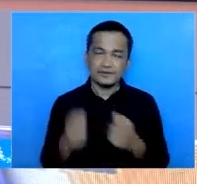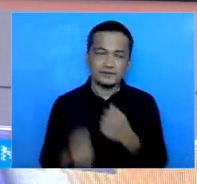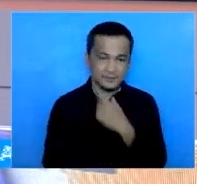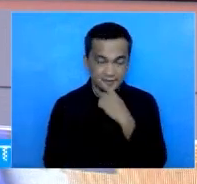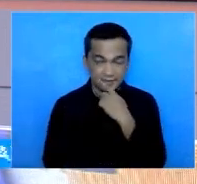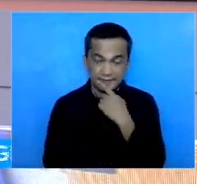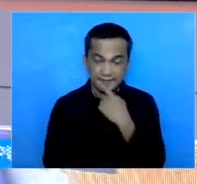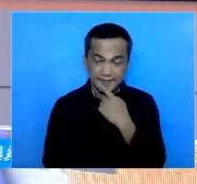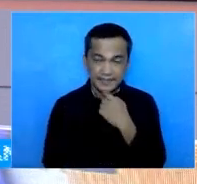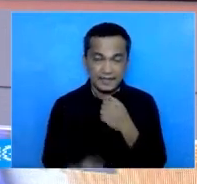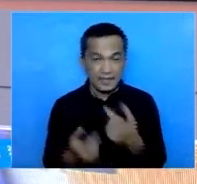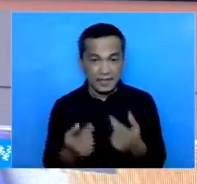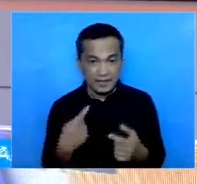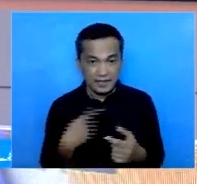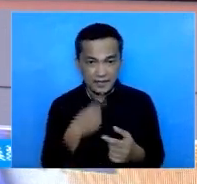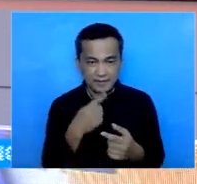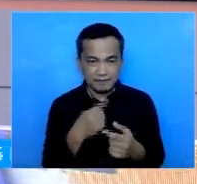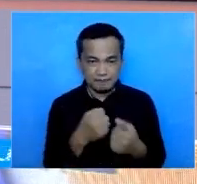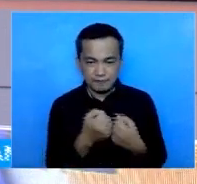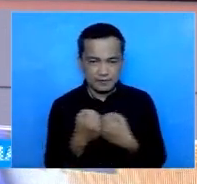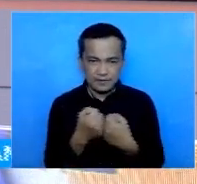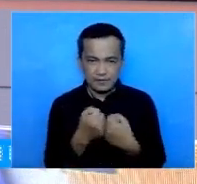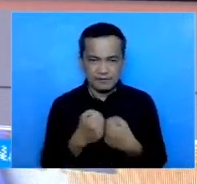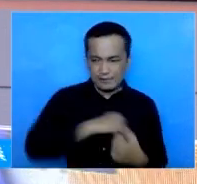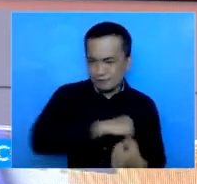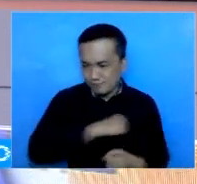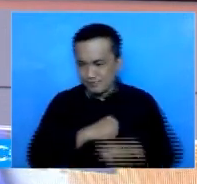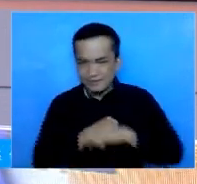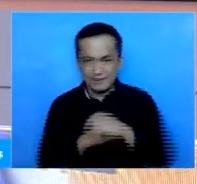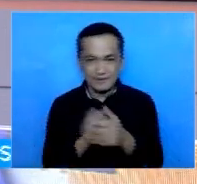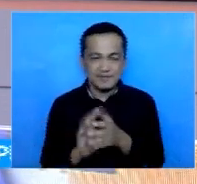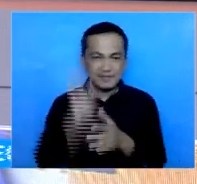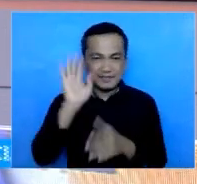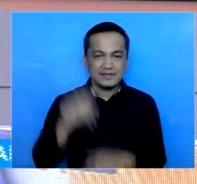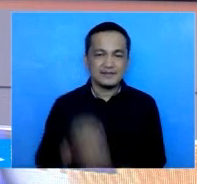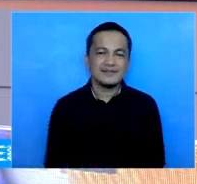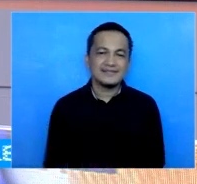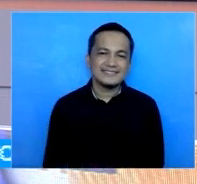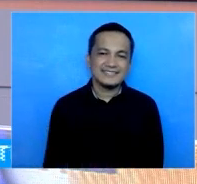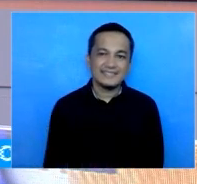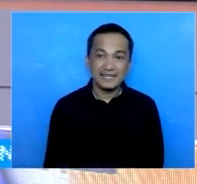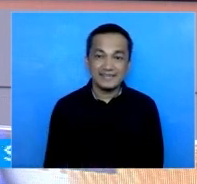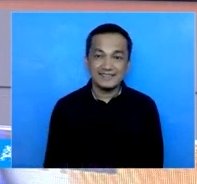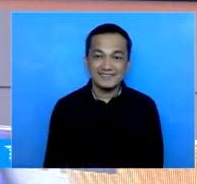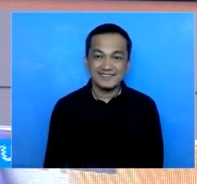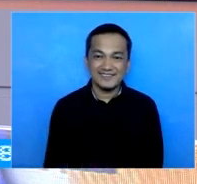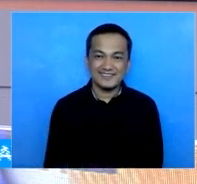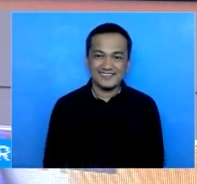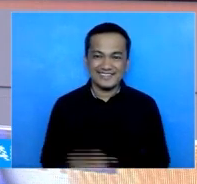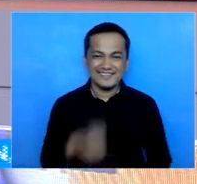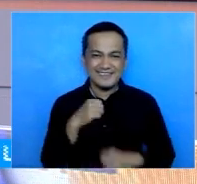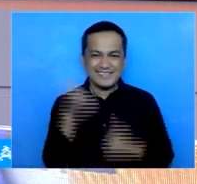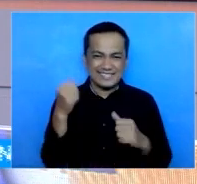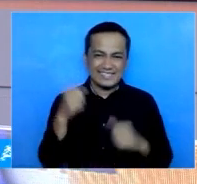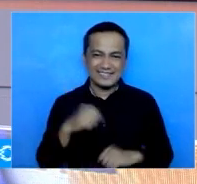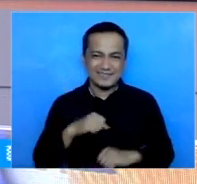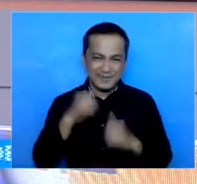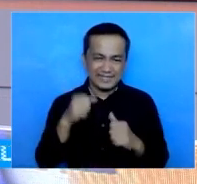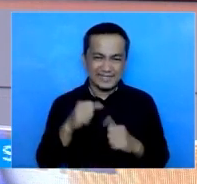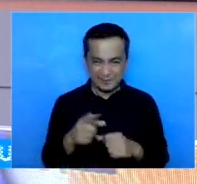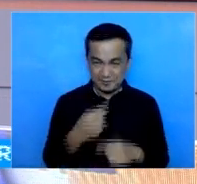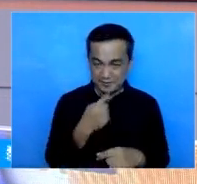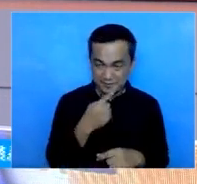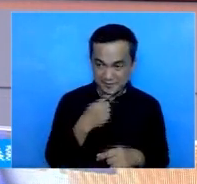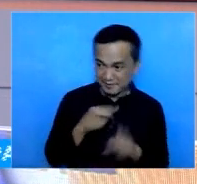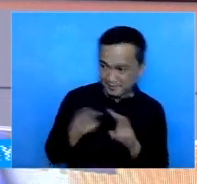Hindi nga na mawawala ang brasuhan at bardagulan sa larong basketball ng mga maton. Pero seseryosohin mo pa kaya sila kung ang